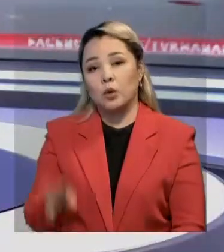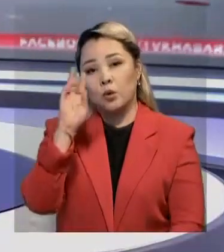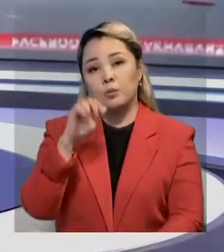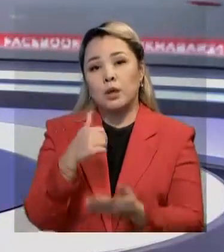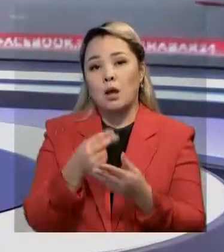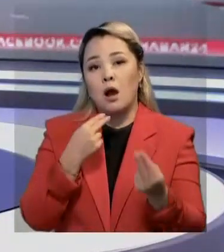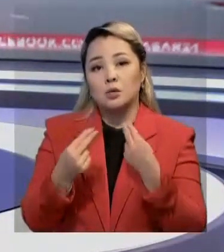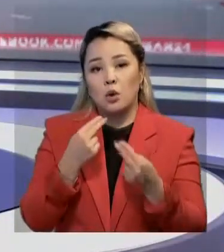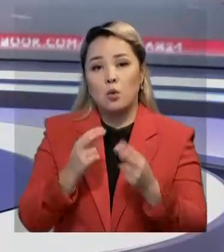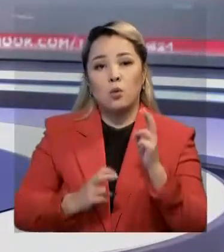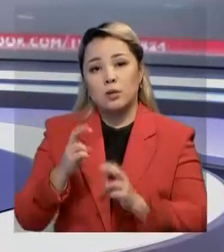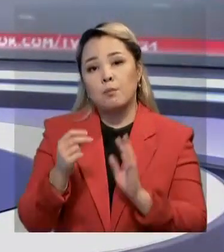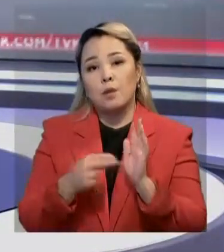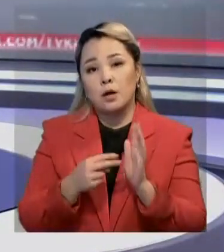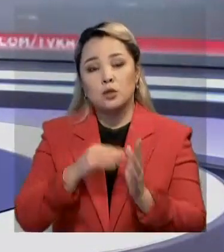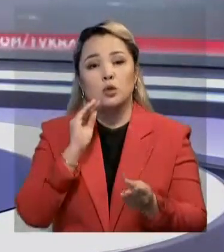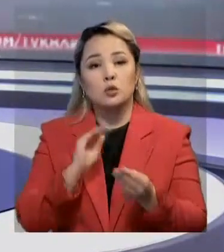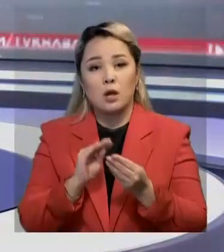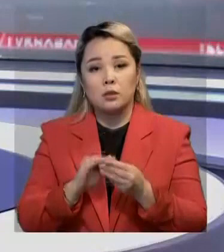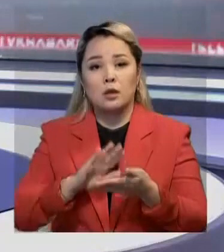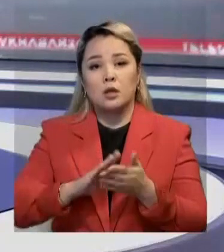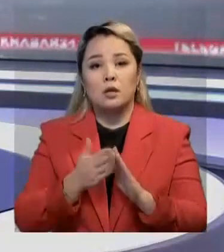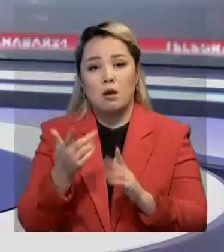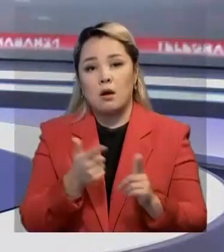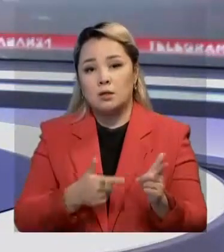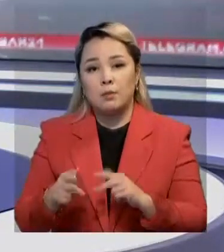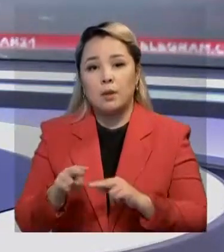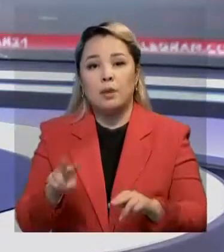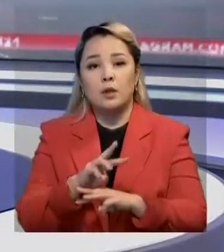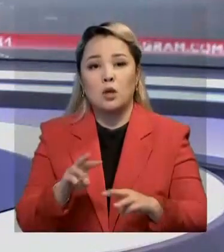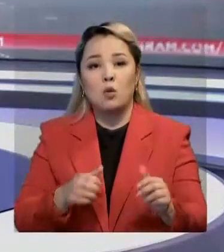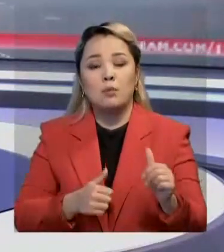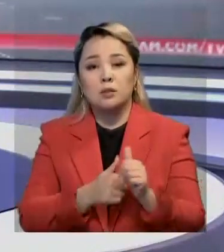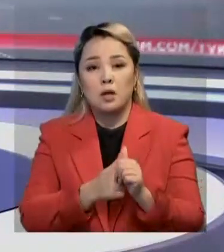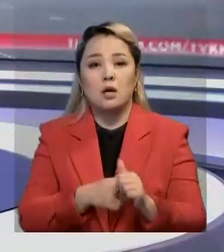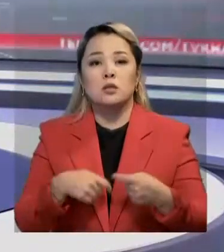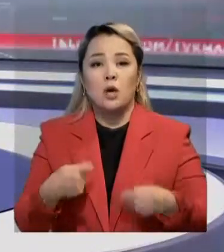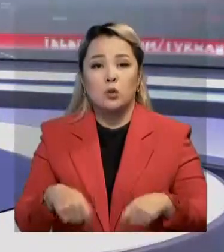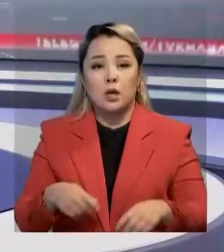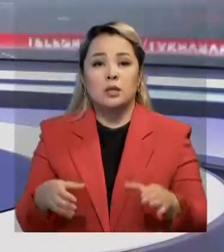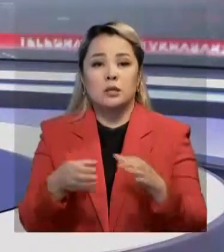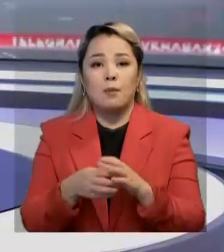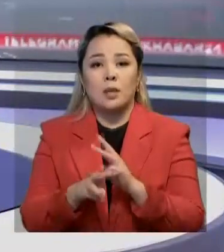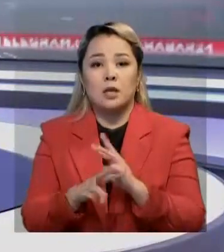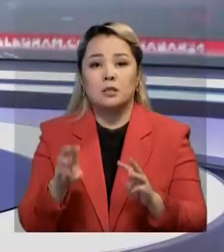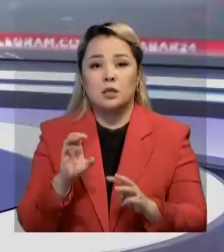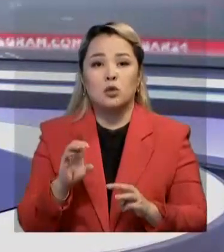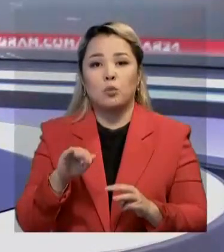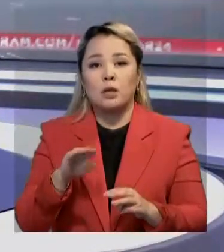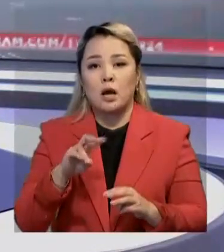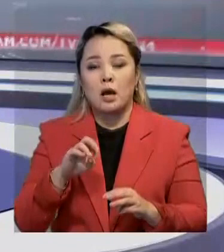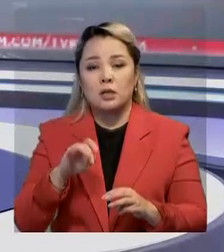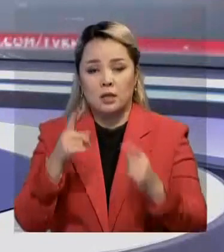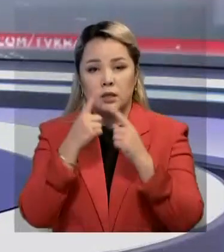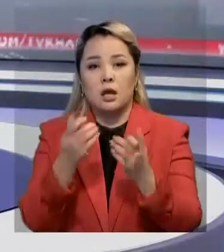Үкімет азық-түлік өнімдерінің бағасын тұрақтандыру тетіктерін әзірледі. Бұл туралы премьер-министрдің орынбасары, сауда және интеграция министрі Серік Жұманғарин